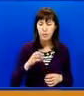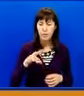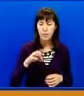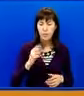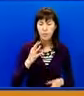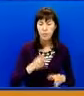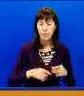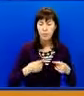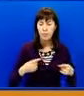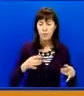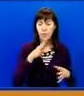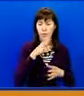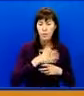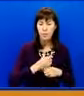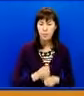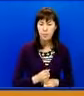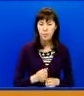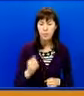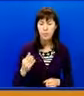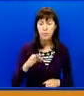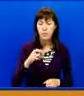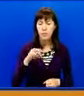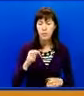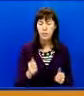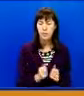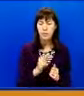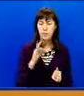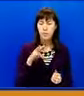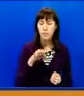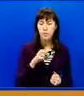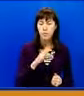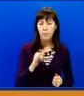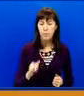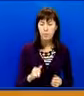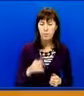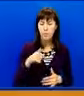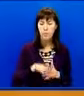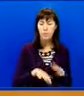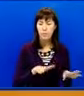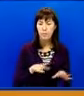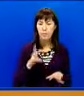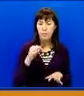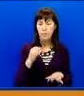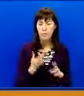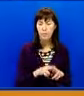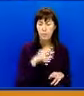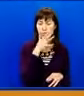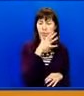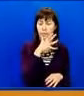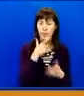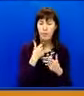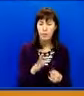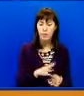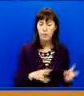осудили к различным срокам наказания, а самого Елемеса сотрудники Кентаусского городского отдела внутренних дел в мае текущего года